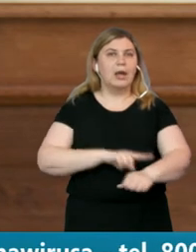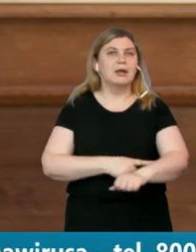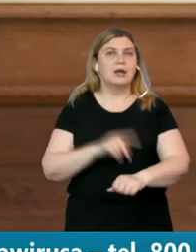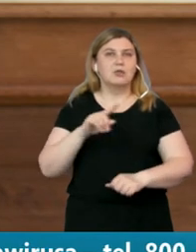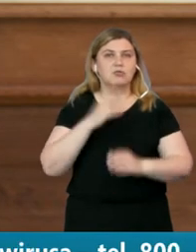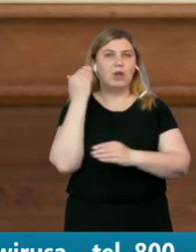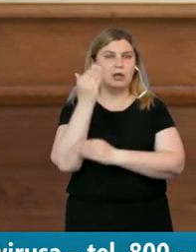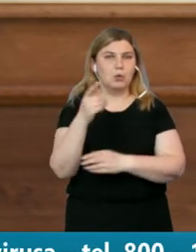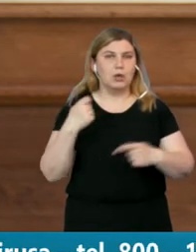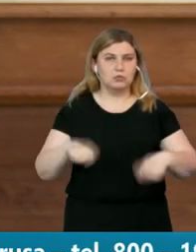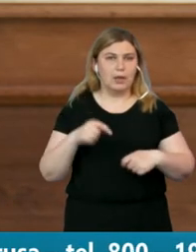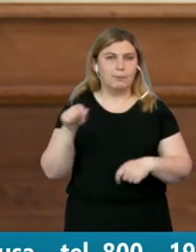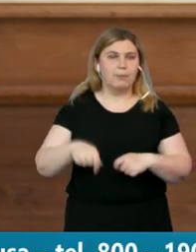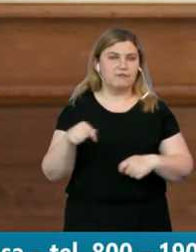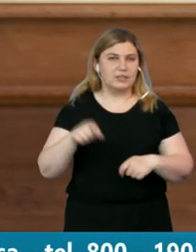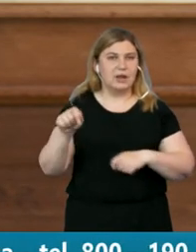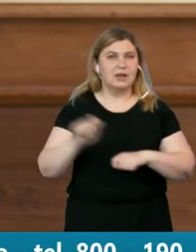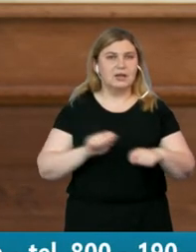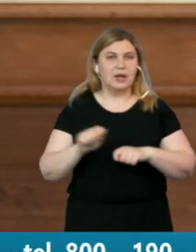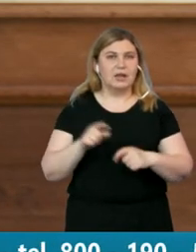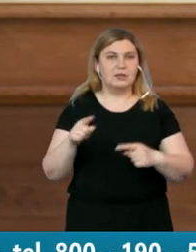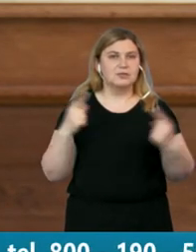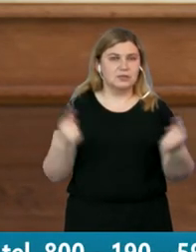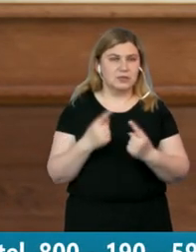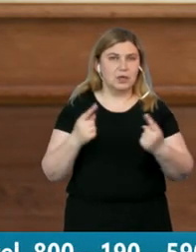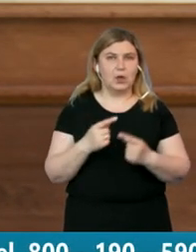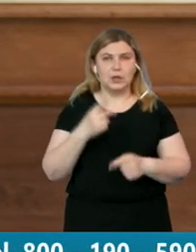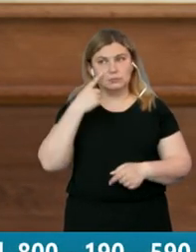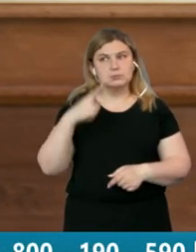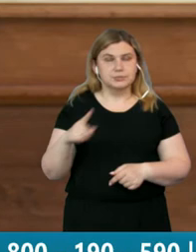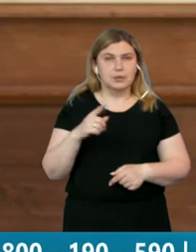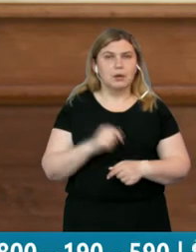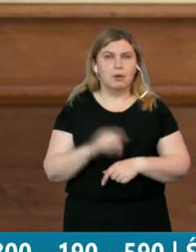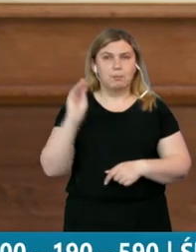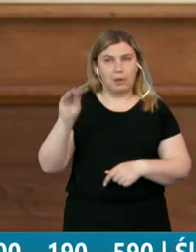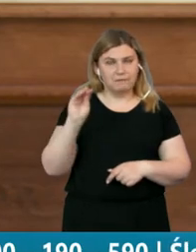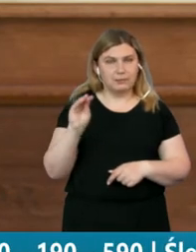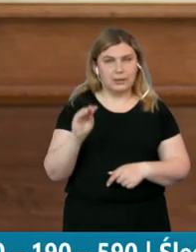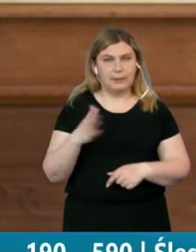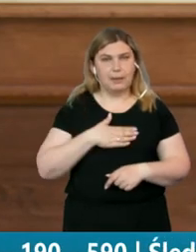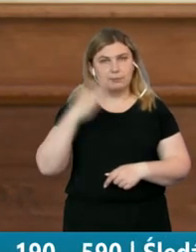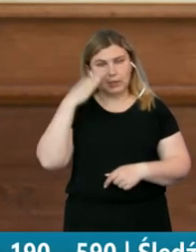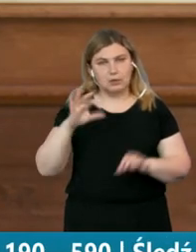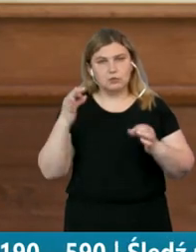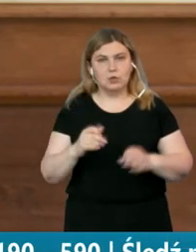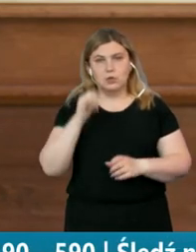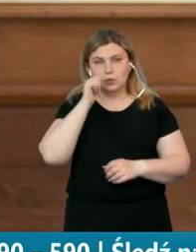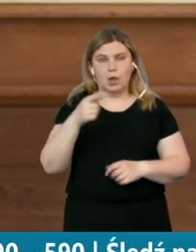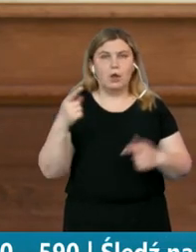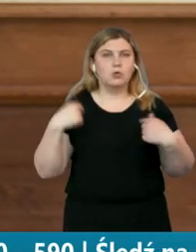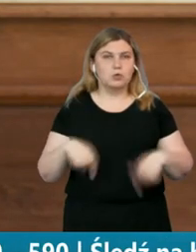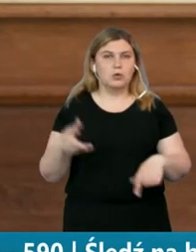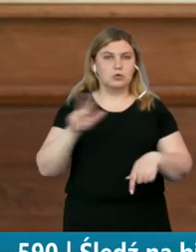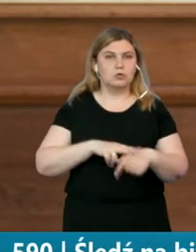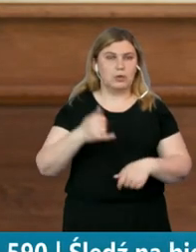więc powinni tam reagować na tą sytuację. Zwrócimy na to uwagę i mam nadzieję, że jak nie dziś, to jutro pojawią się osoby, które